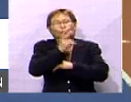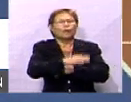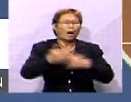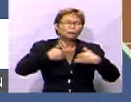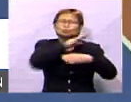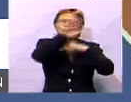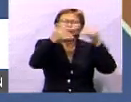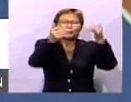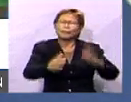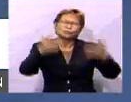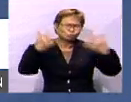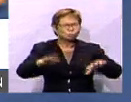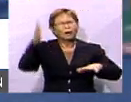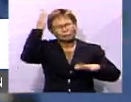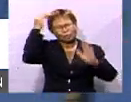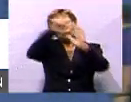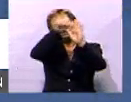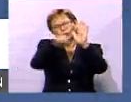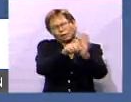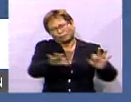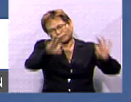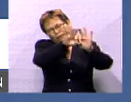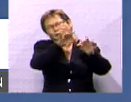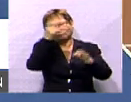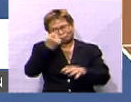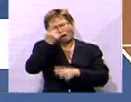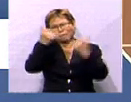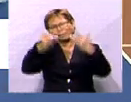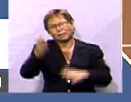semua pemain sudah memahami syarat penting itu.